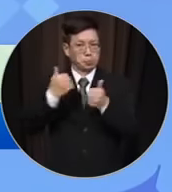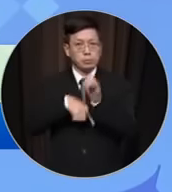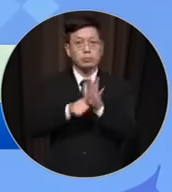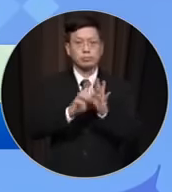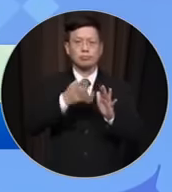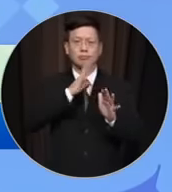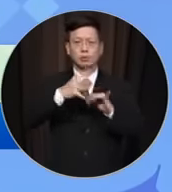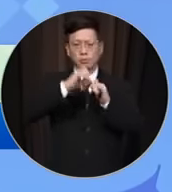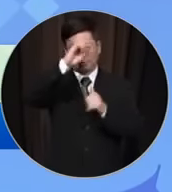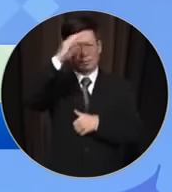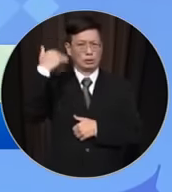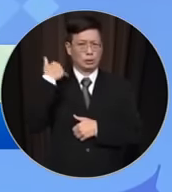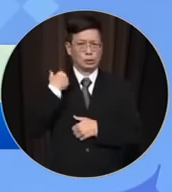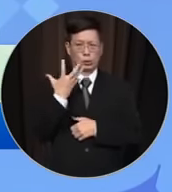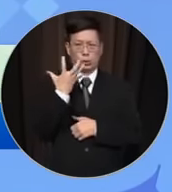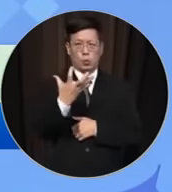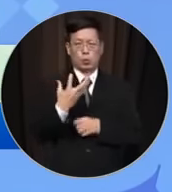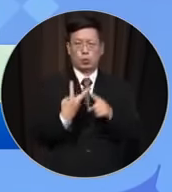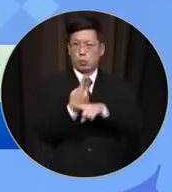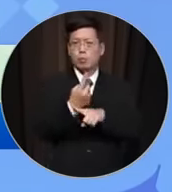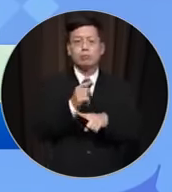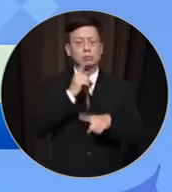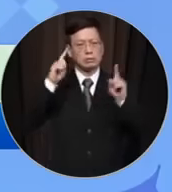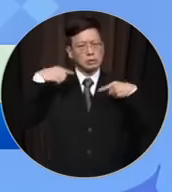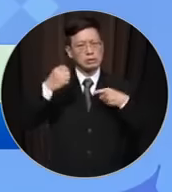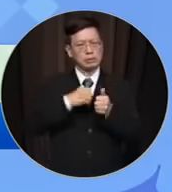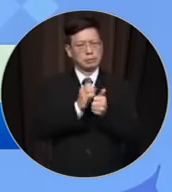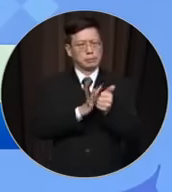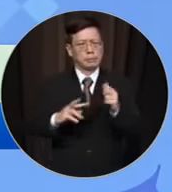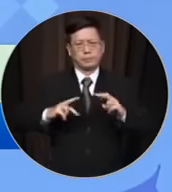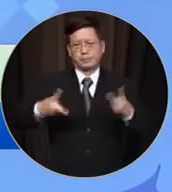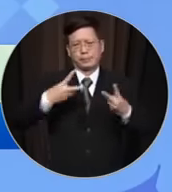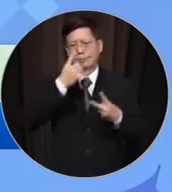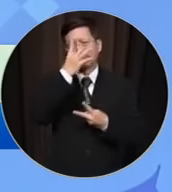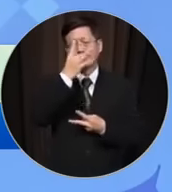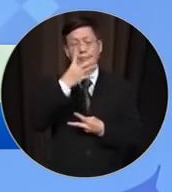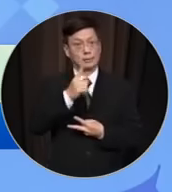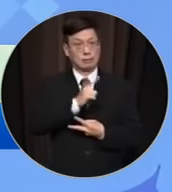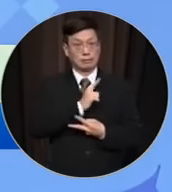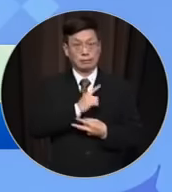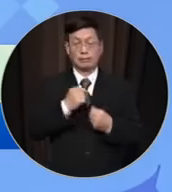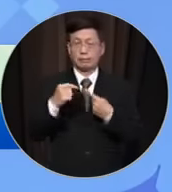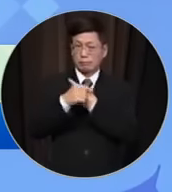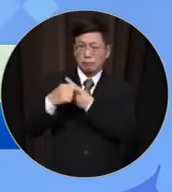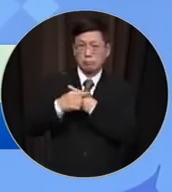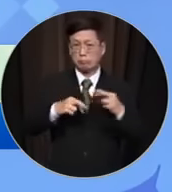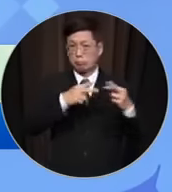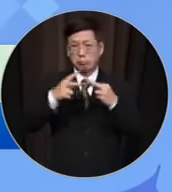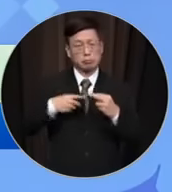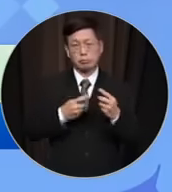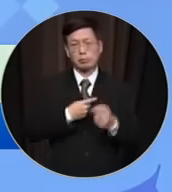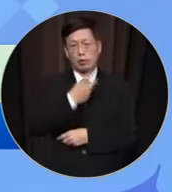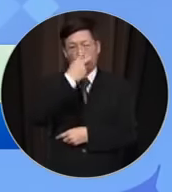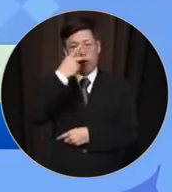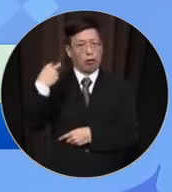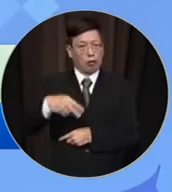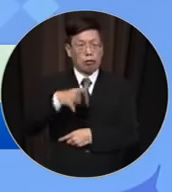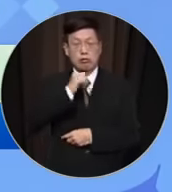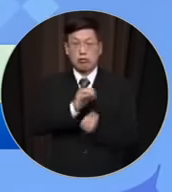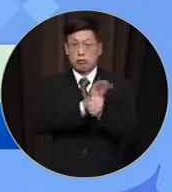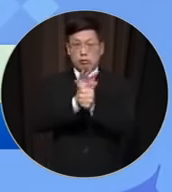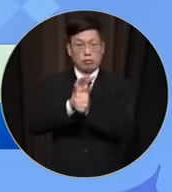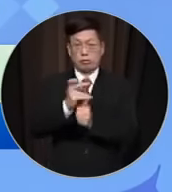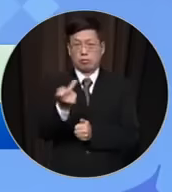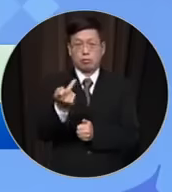长期占大多数的立法院却成了改革的绊脚石，不但没有积极推动改革法案，问政品质也不